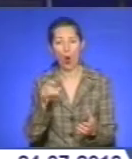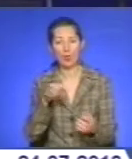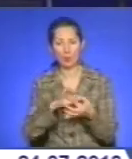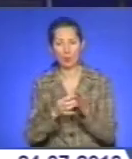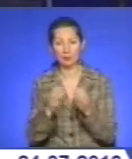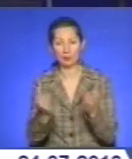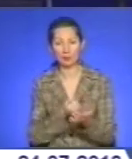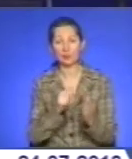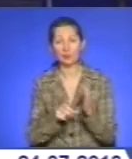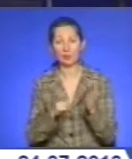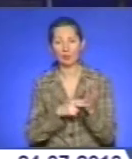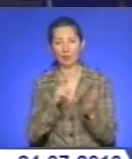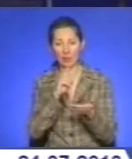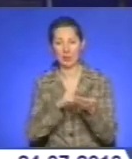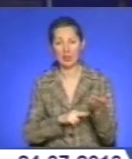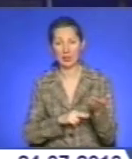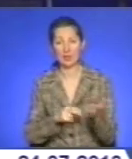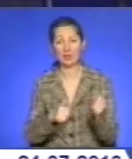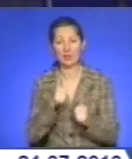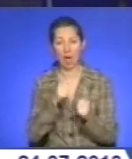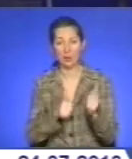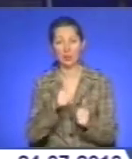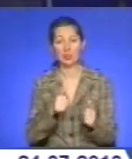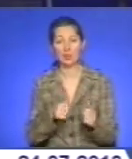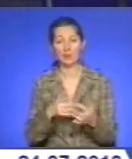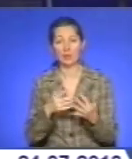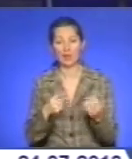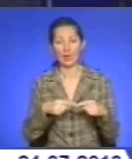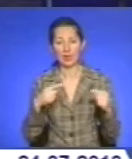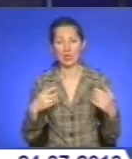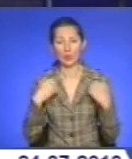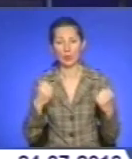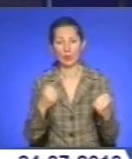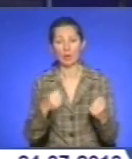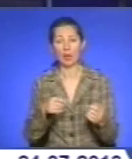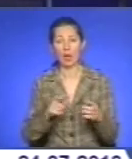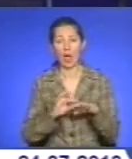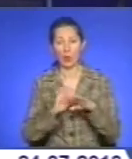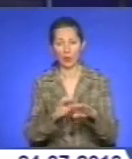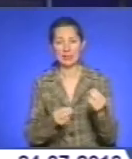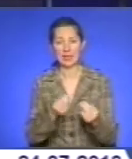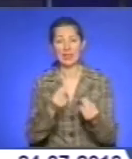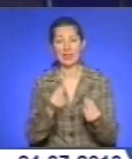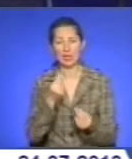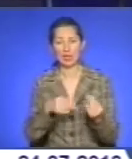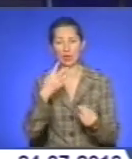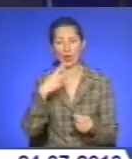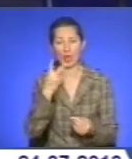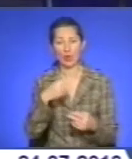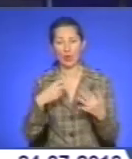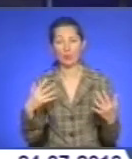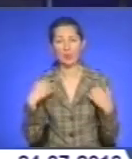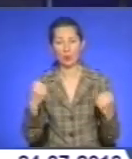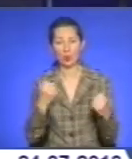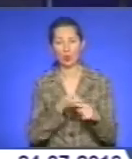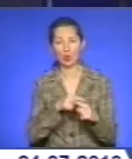у 17 видах спорту. В цілому всесвітні ігри проводяться із 42 видів спорту. Цьогоріч очікується більше